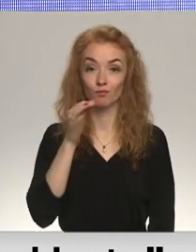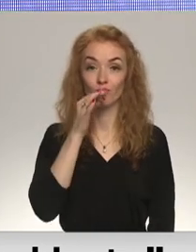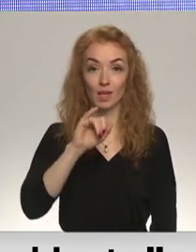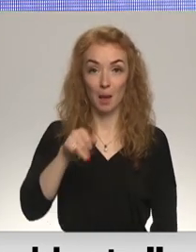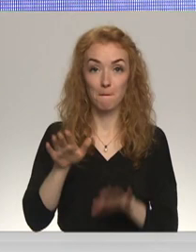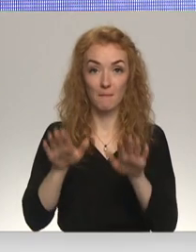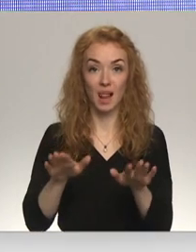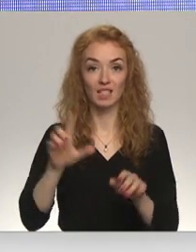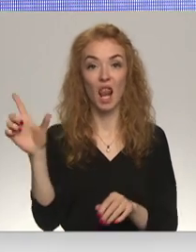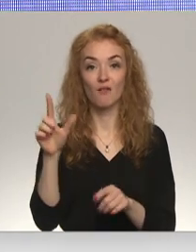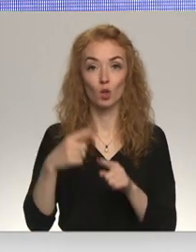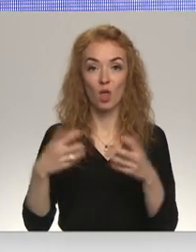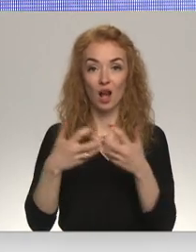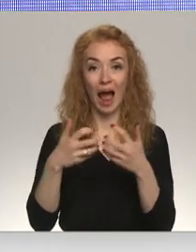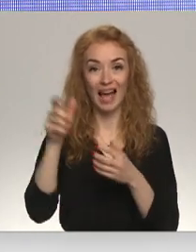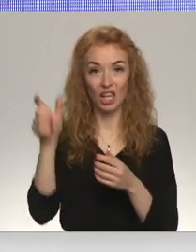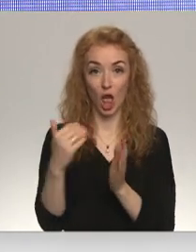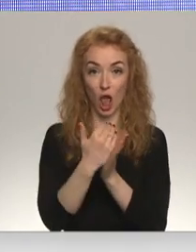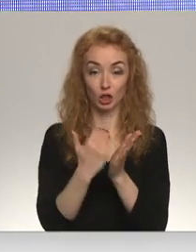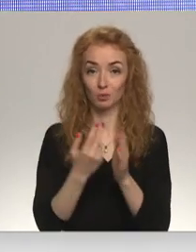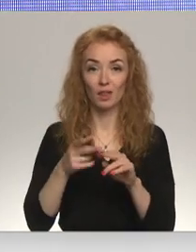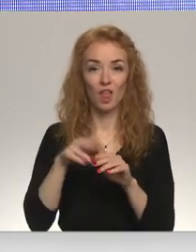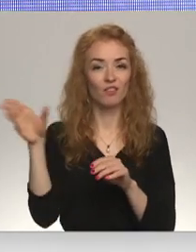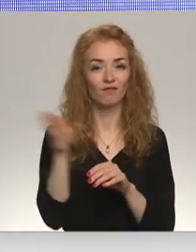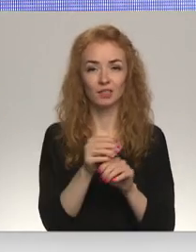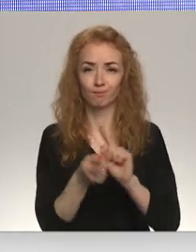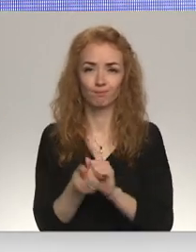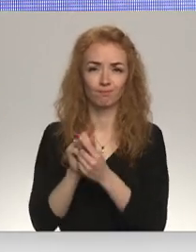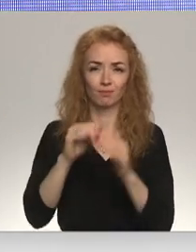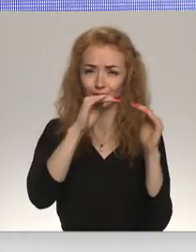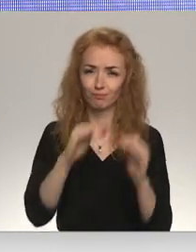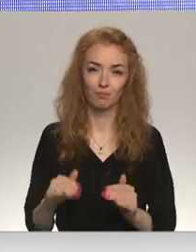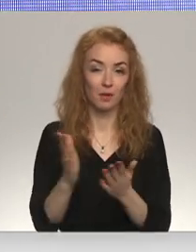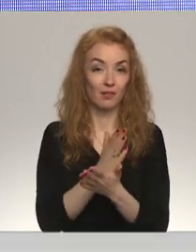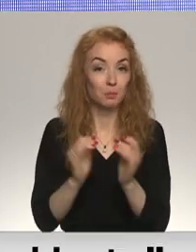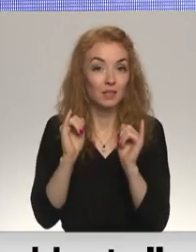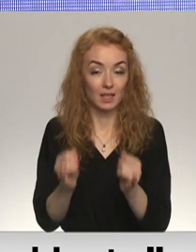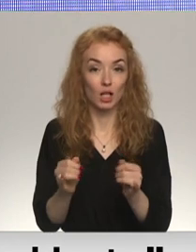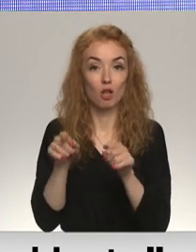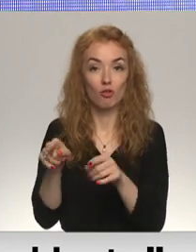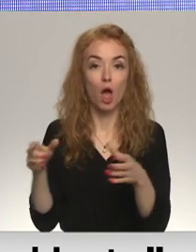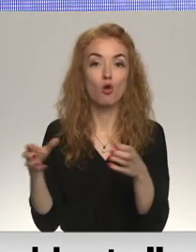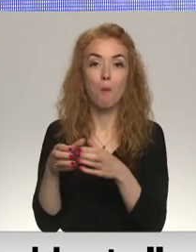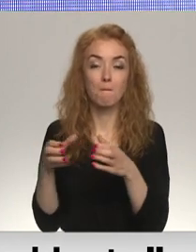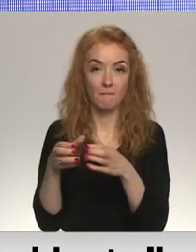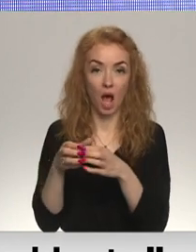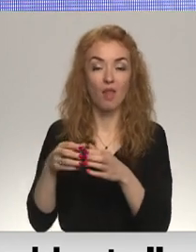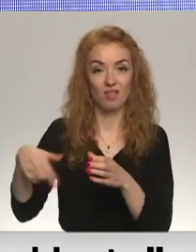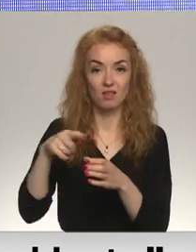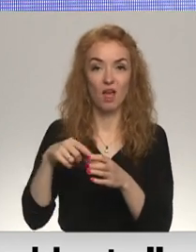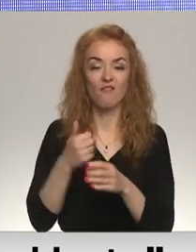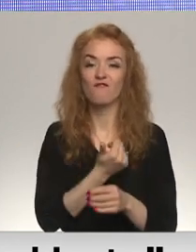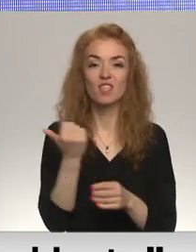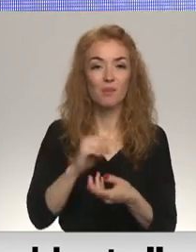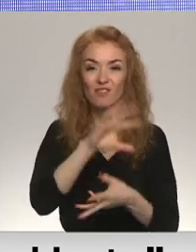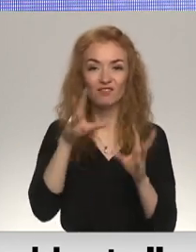Levita režīms, tad viss būs vēl sliktāk. Tāpēc, ka šai kompaškai, tā es jums varētu teikt, viņiem